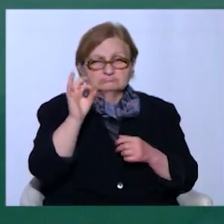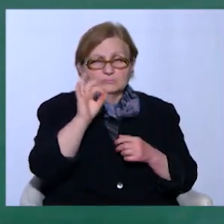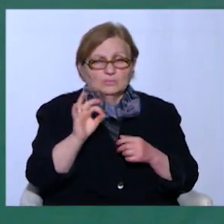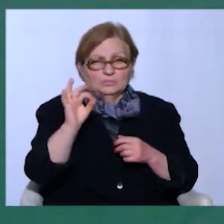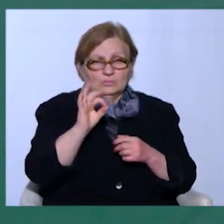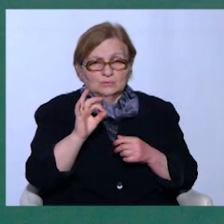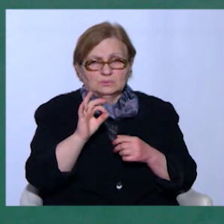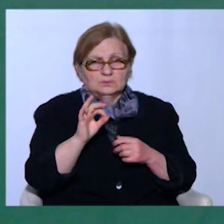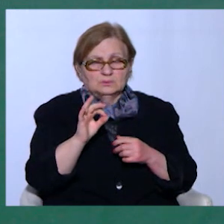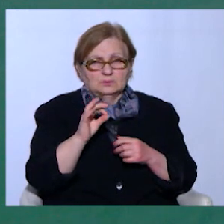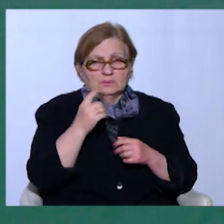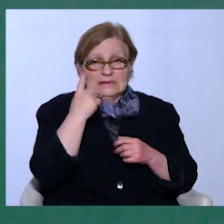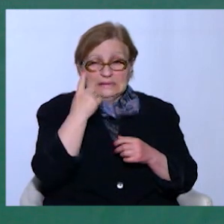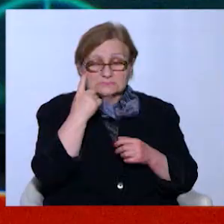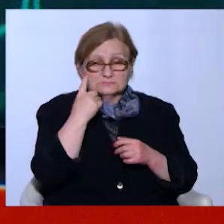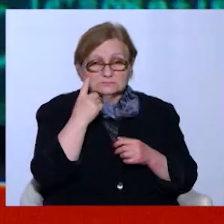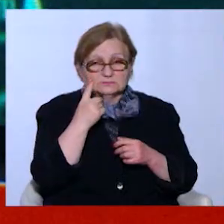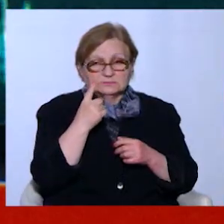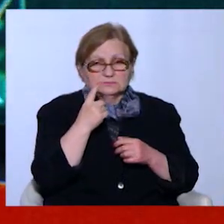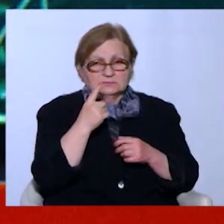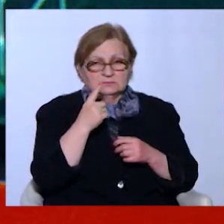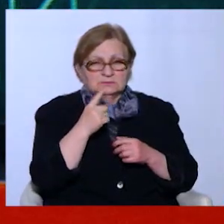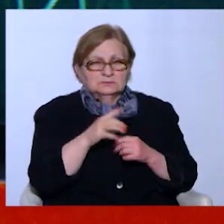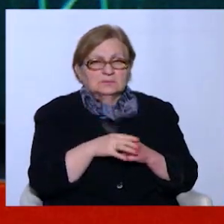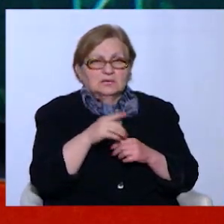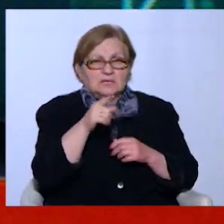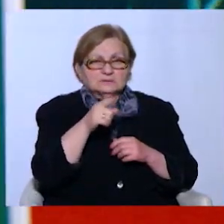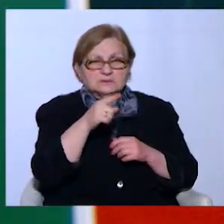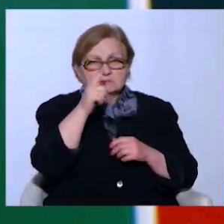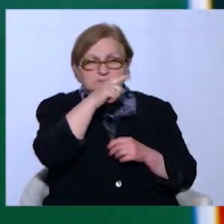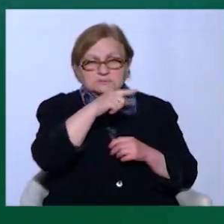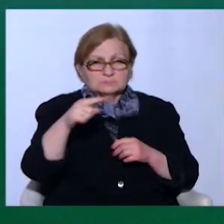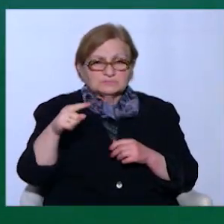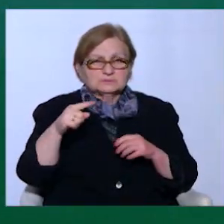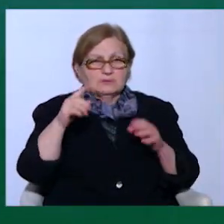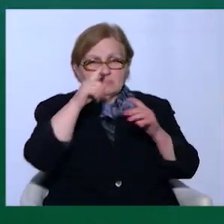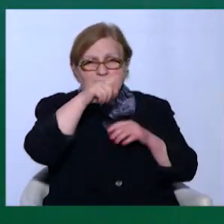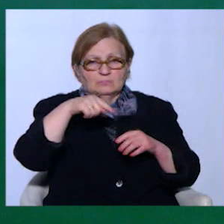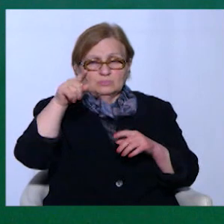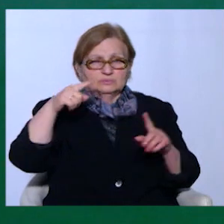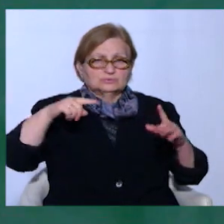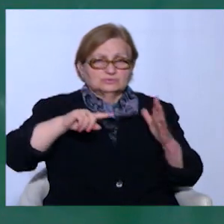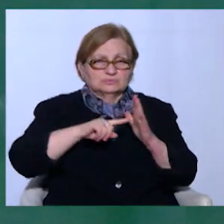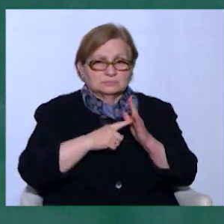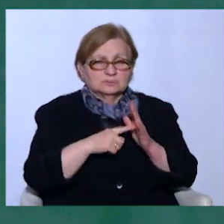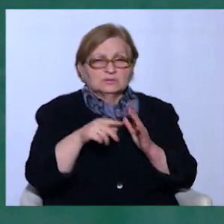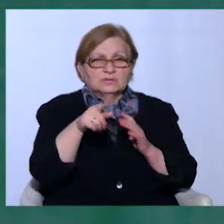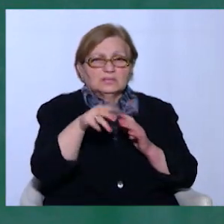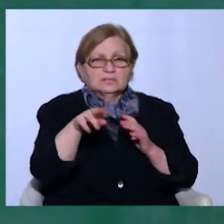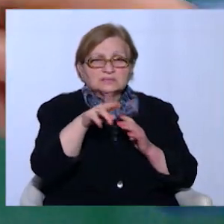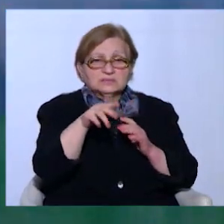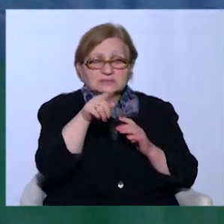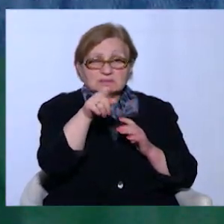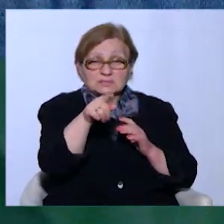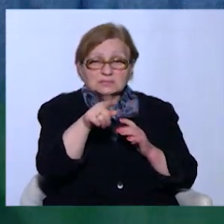გქონდეს ერთი ამონახსნი. ეს არის წრფის და პარაბოლის შეხების პირობა. ანუ დისკრიმინატი უნდა იყოს 0-ის ტოლი.